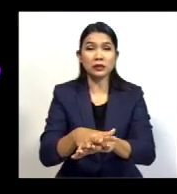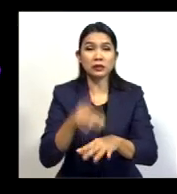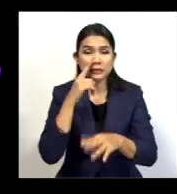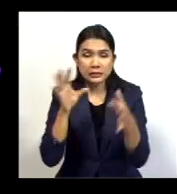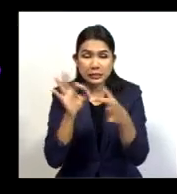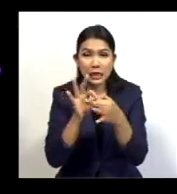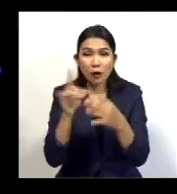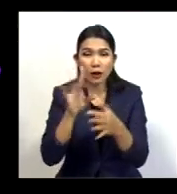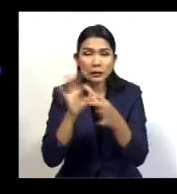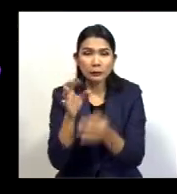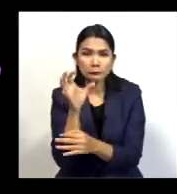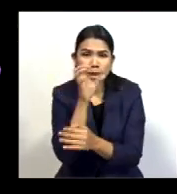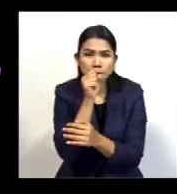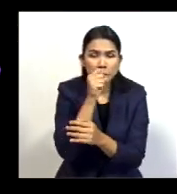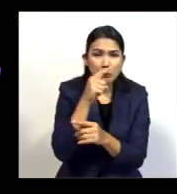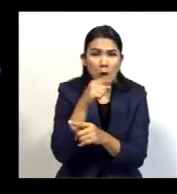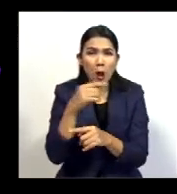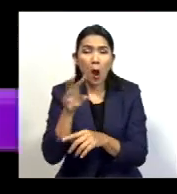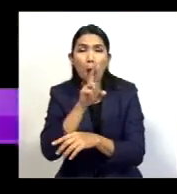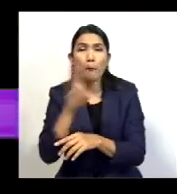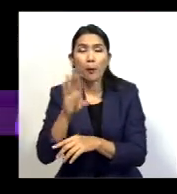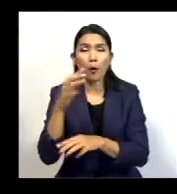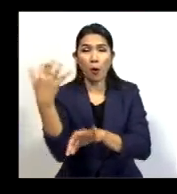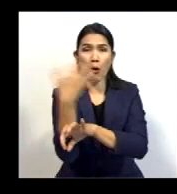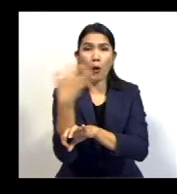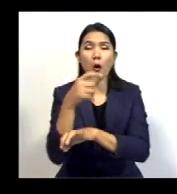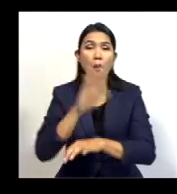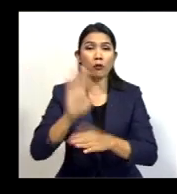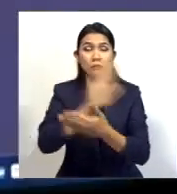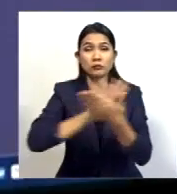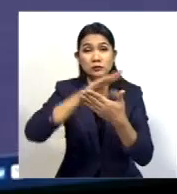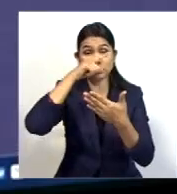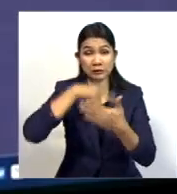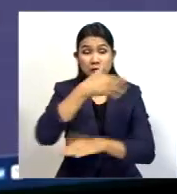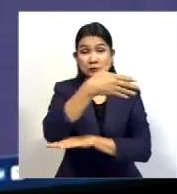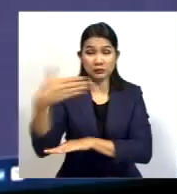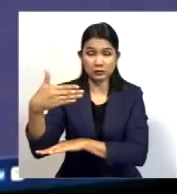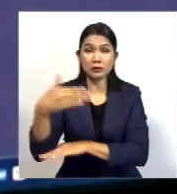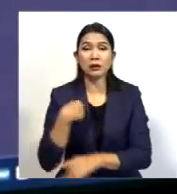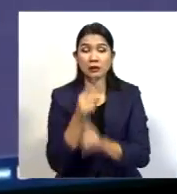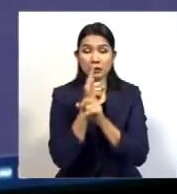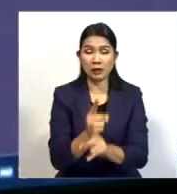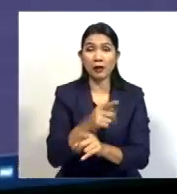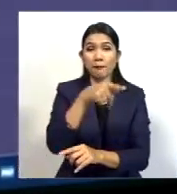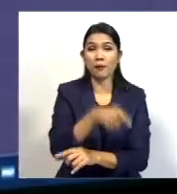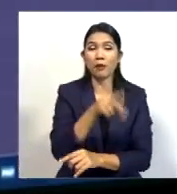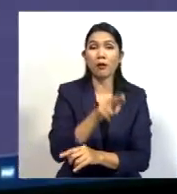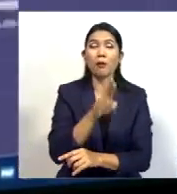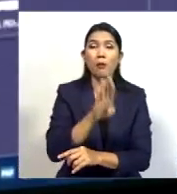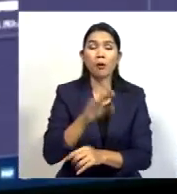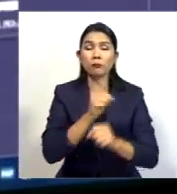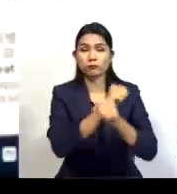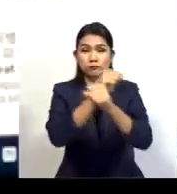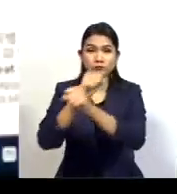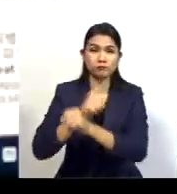ทำหน้าที่เป็นศูนย์ประสานการรักษาความมั่นคงปลอดภัยระบบคอมพิวเตอร์แห่งชาติหรือ National Search ตามพระราชบัญญัติการรักษาความมั่นคงปลอ